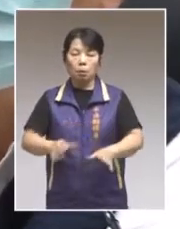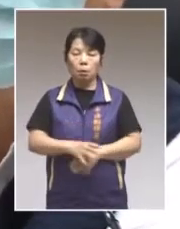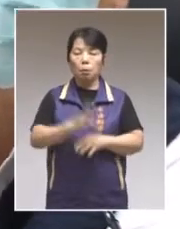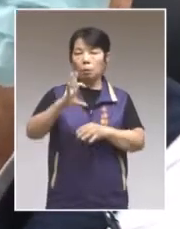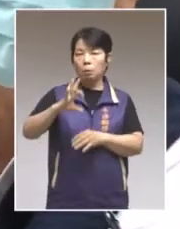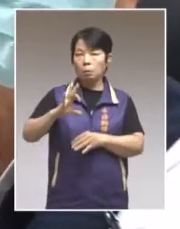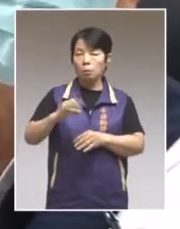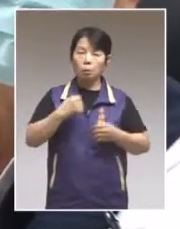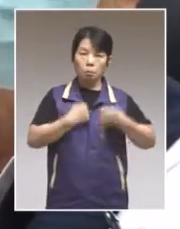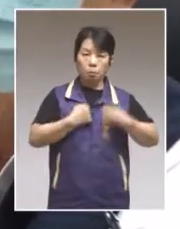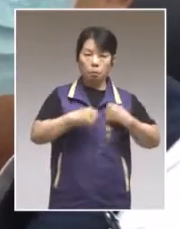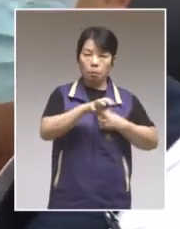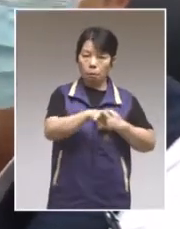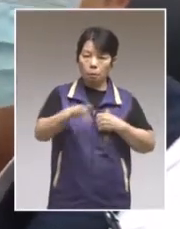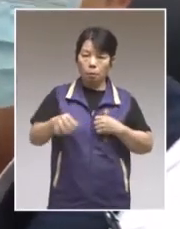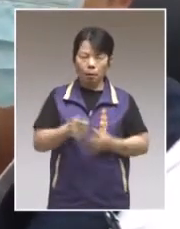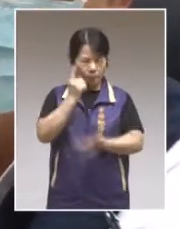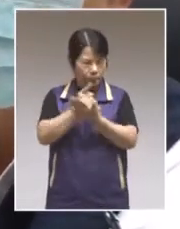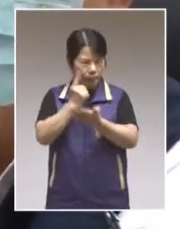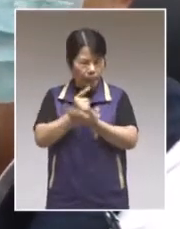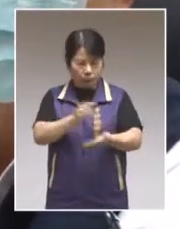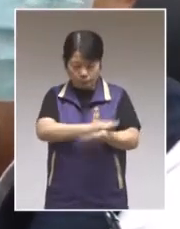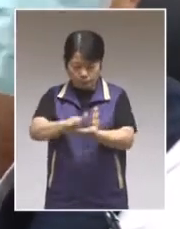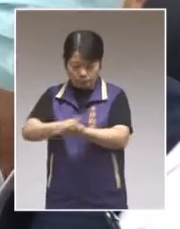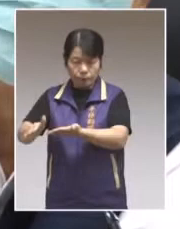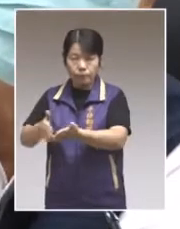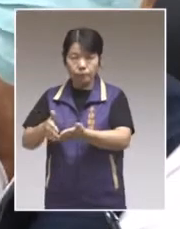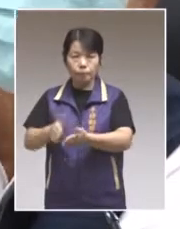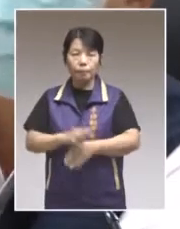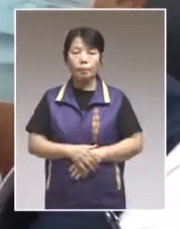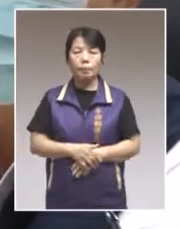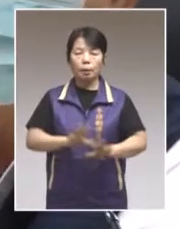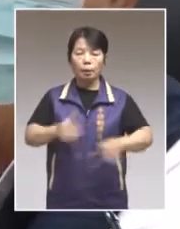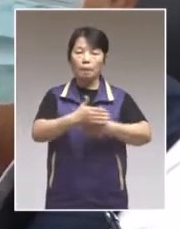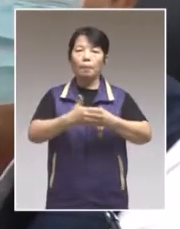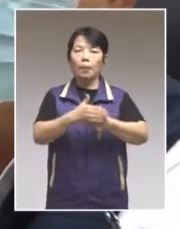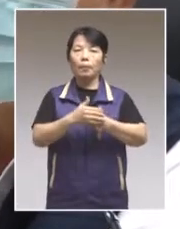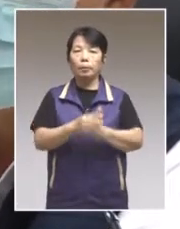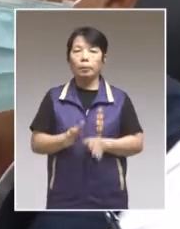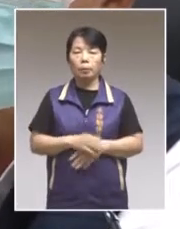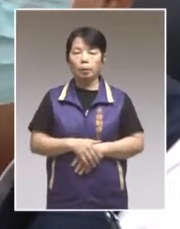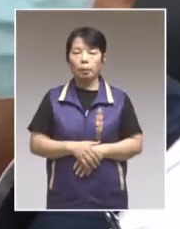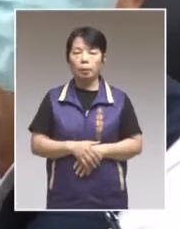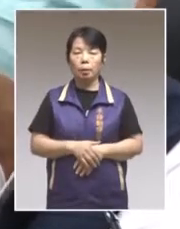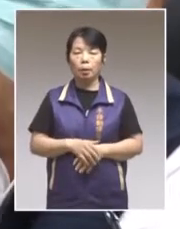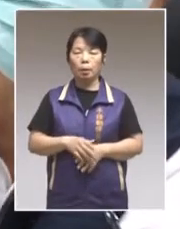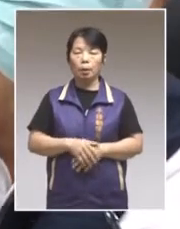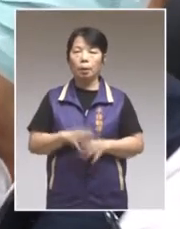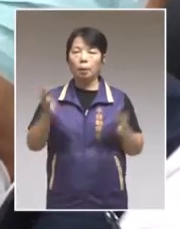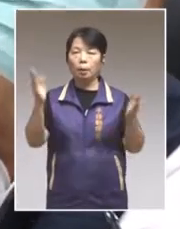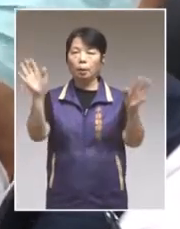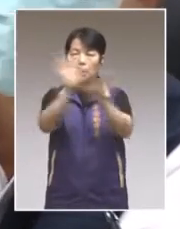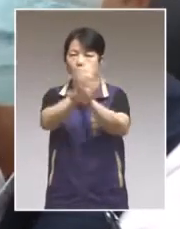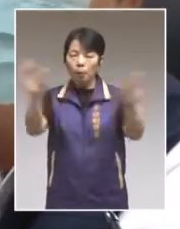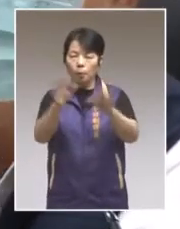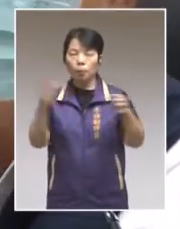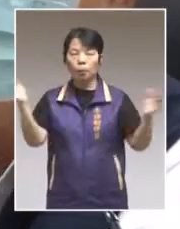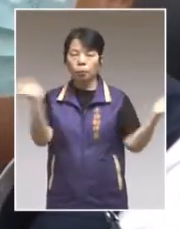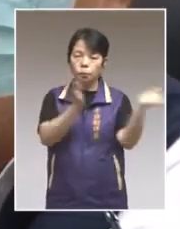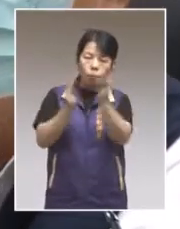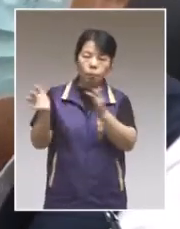卫浴，那每天至少一次的清消，那保持房间的通风。那另外就是我们的垃圾